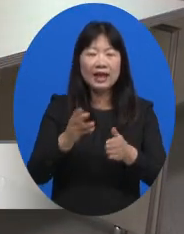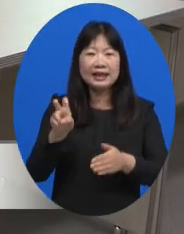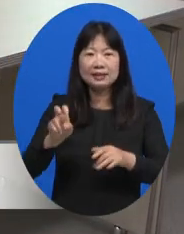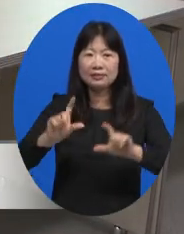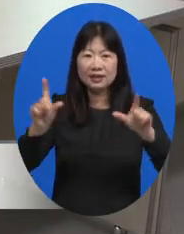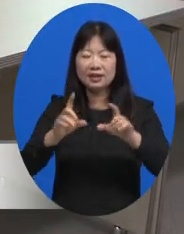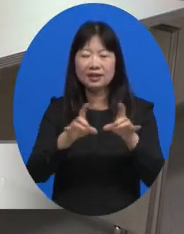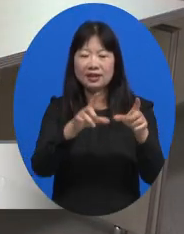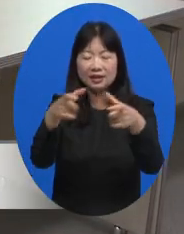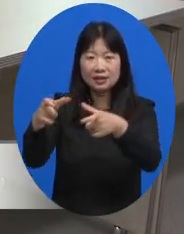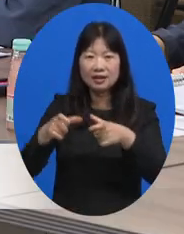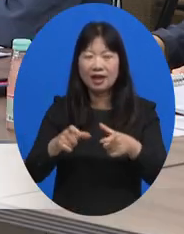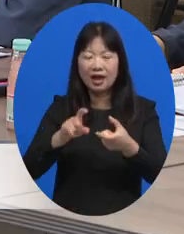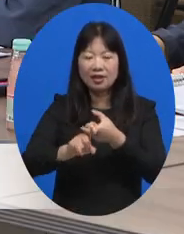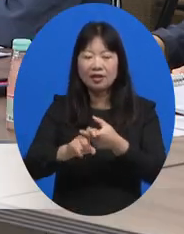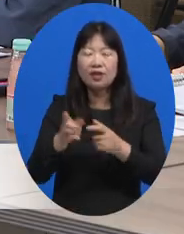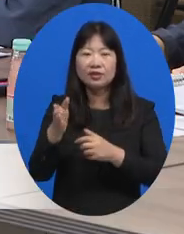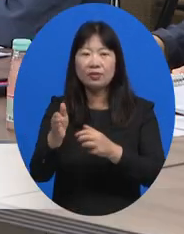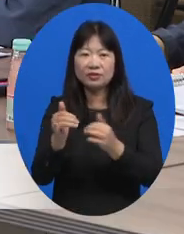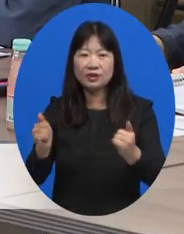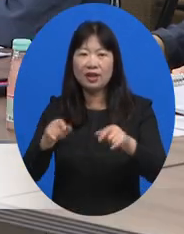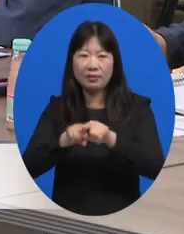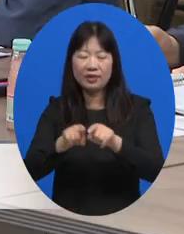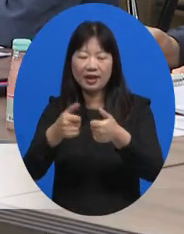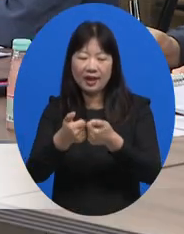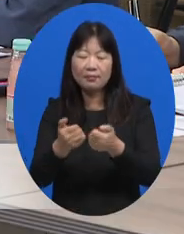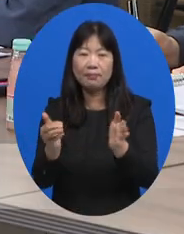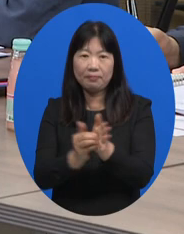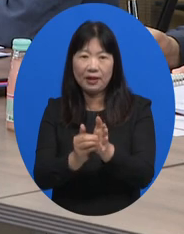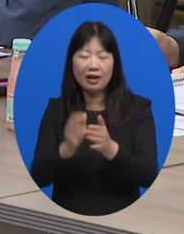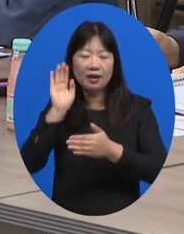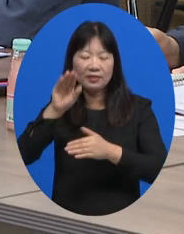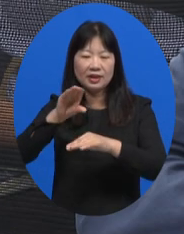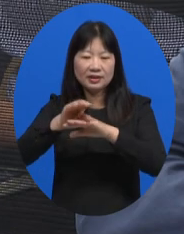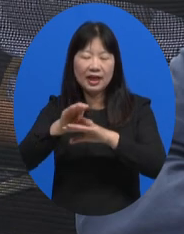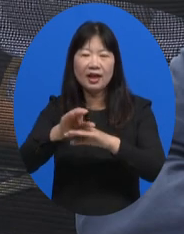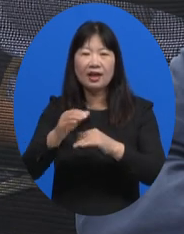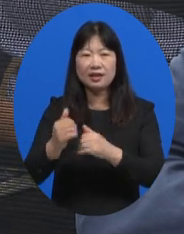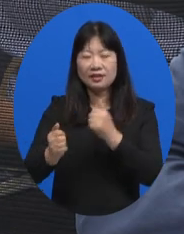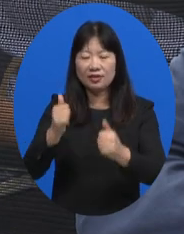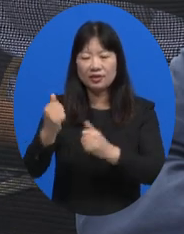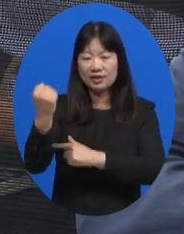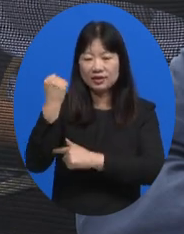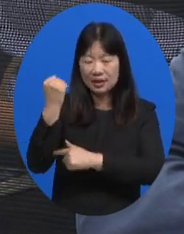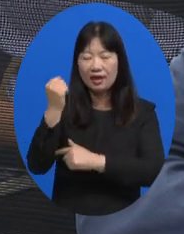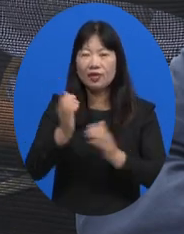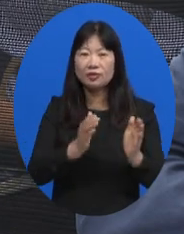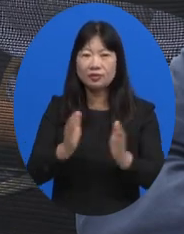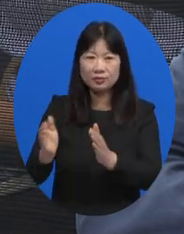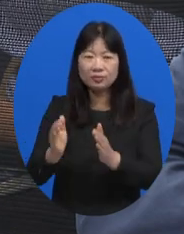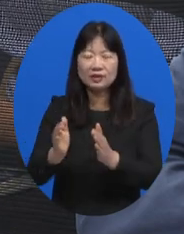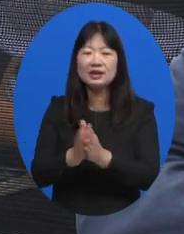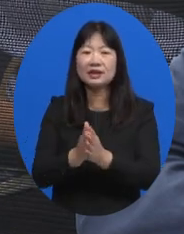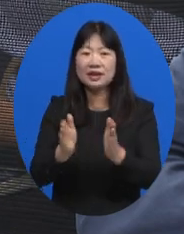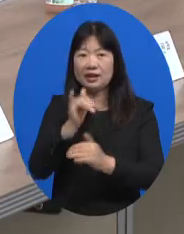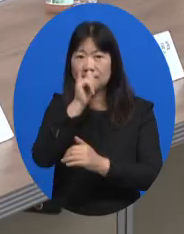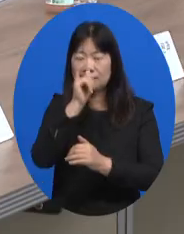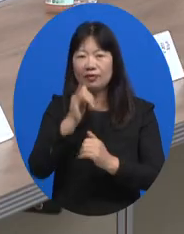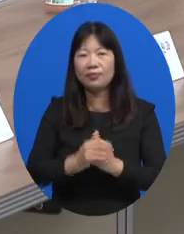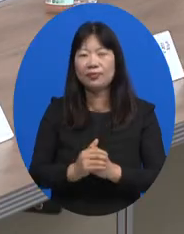지난 20일 각 시군 관련 분야 전문가들과 함께 회의를 열고 미래차 시대의 경쟁력을 갖추기 위한 준비에 시동을